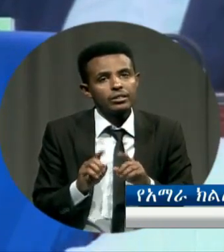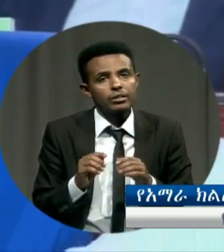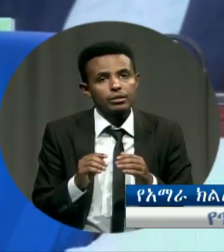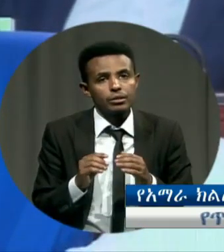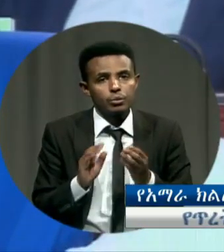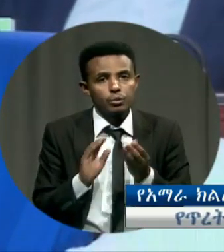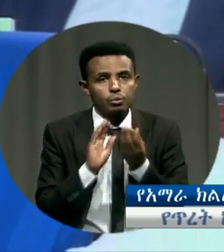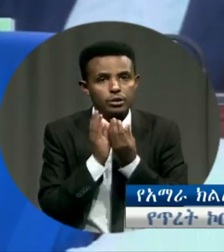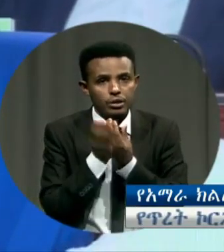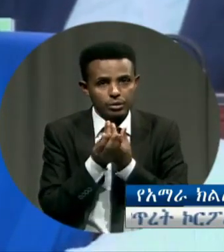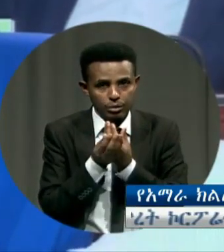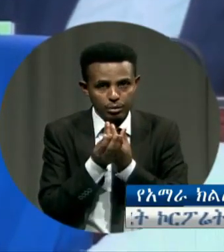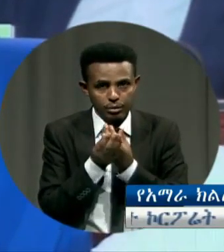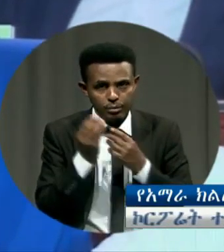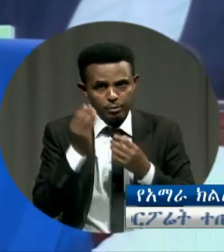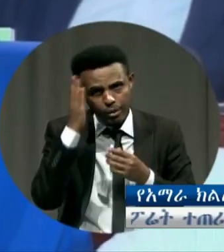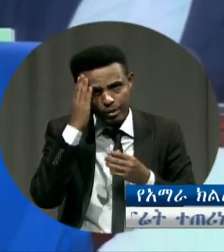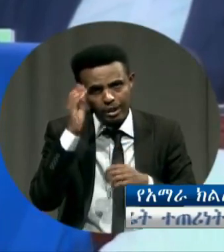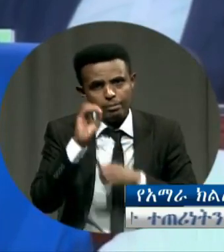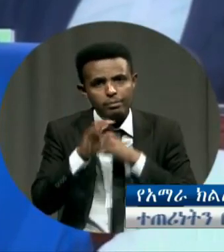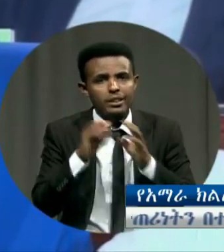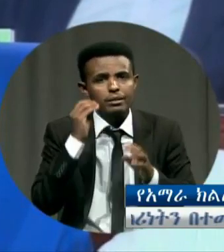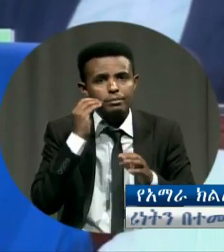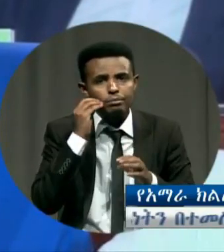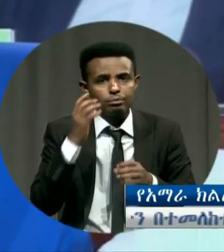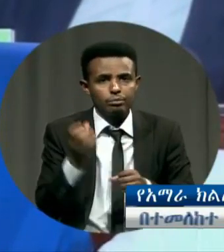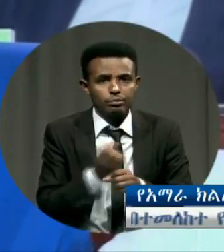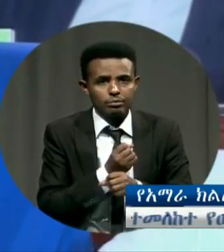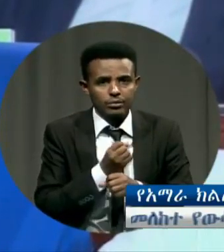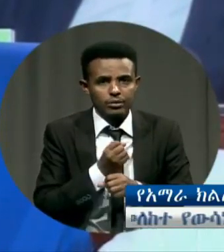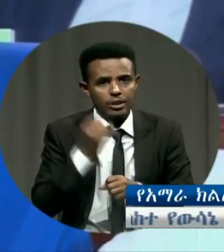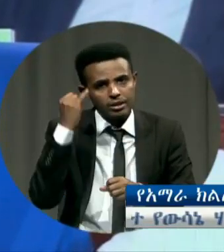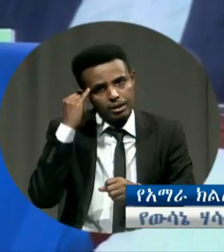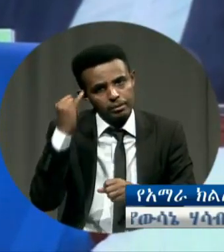ስታተሱን ማወቅ አለበት ምክር ቤቱ ሚለውን ነው የምወስደው ሀሳብ።